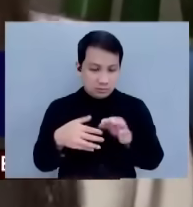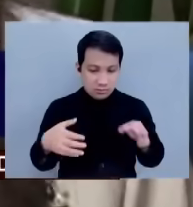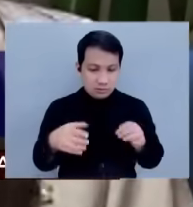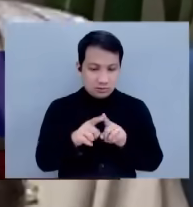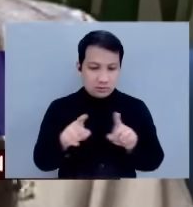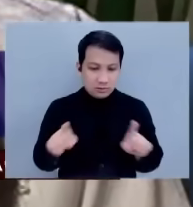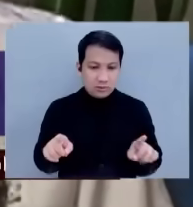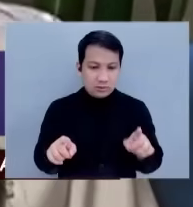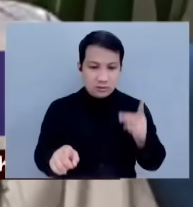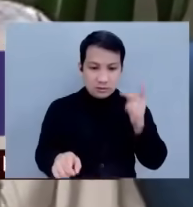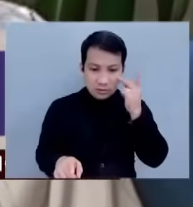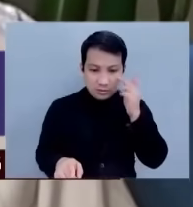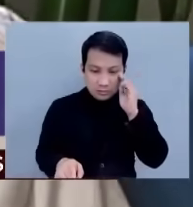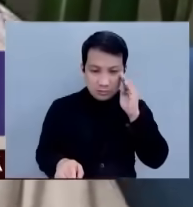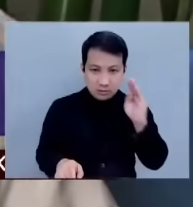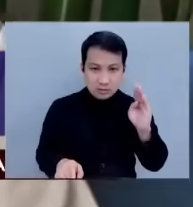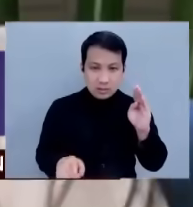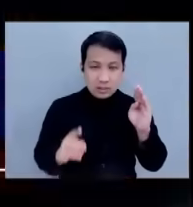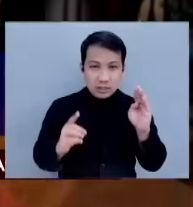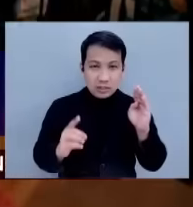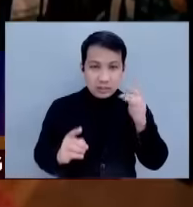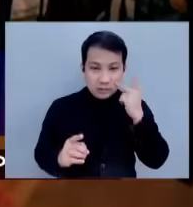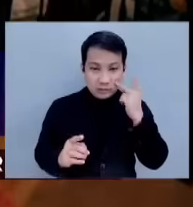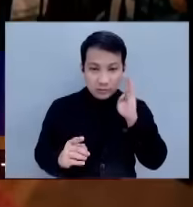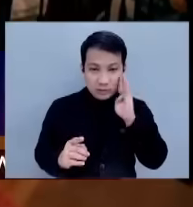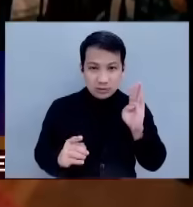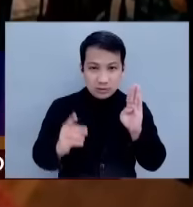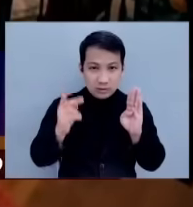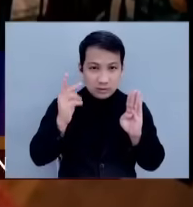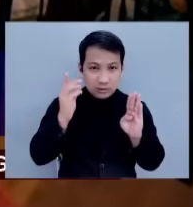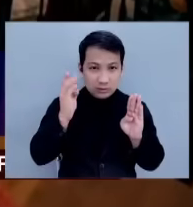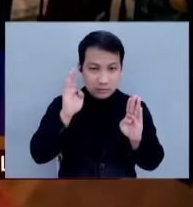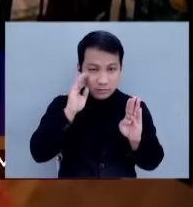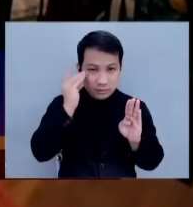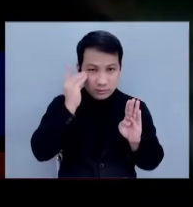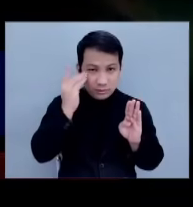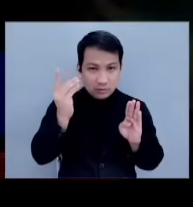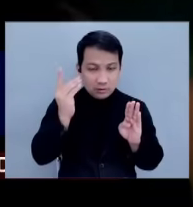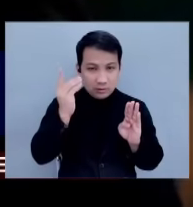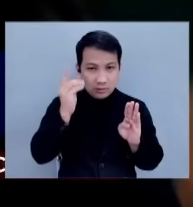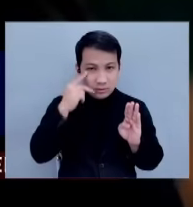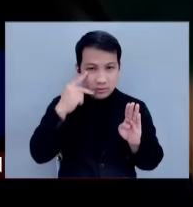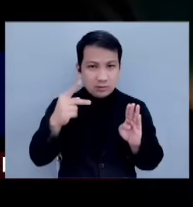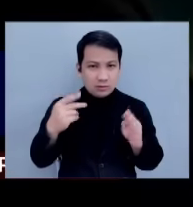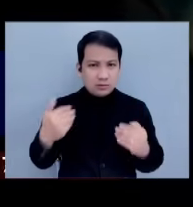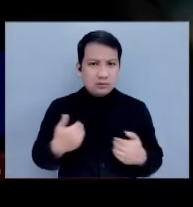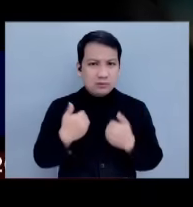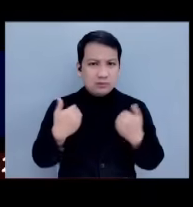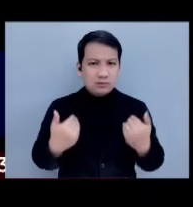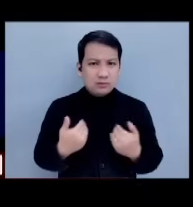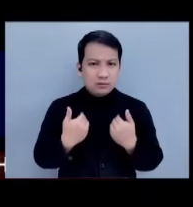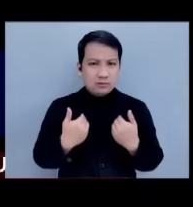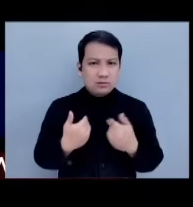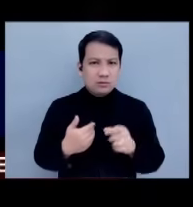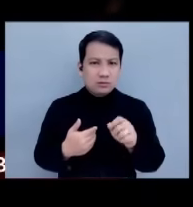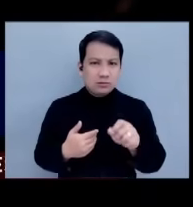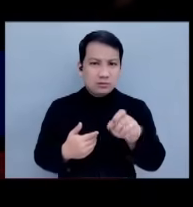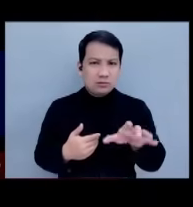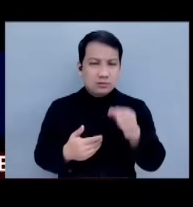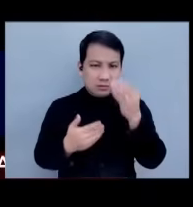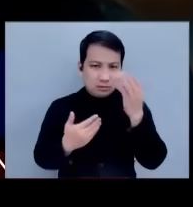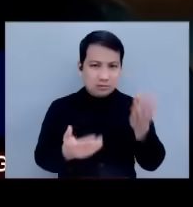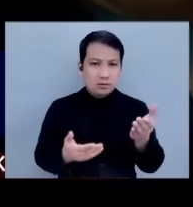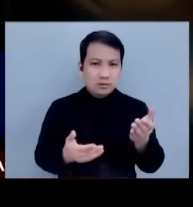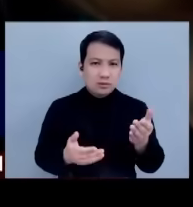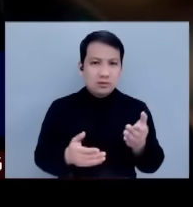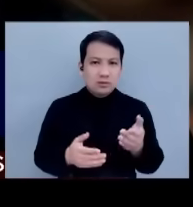naka-Catherine Bernardo at Daniel Padilla. Pero dahil super busy ang young actress sa Kapatid Dreamscape series na Senior